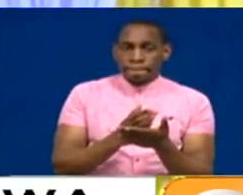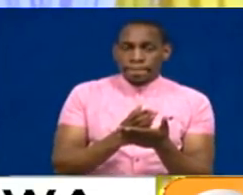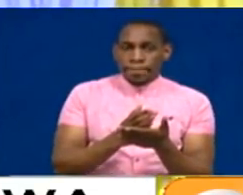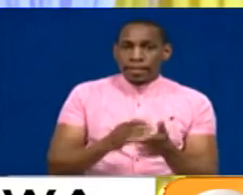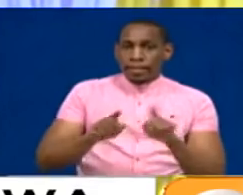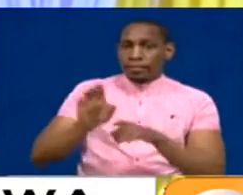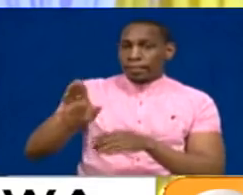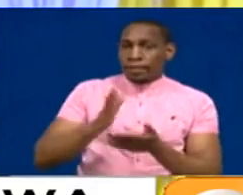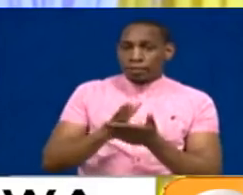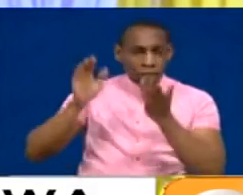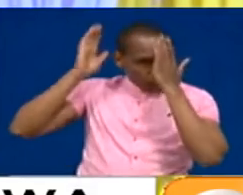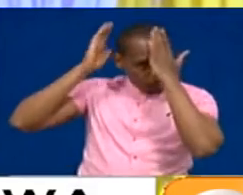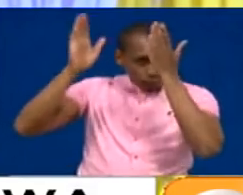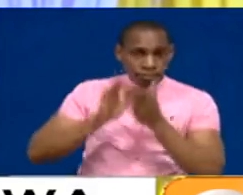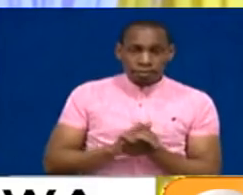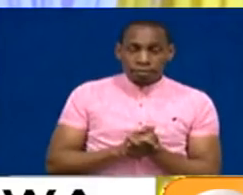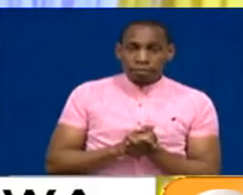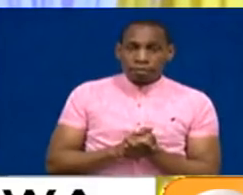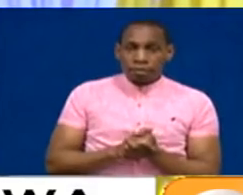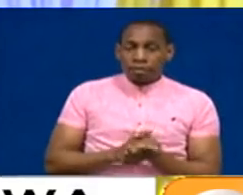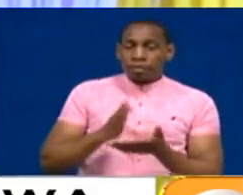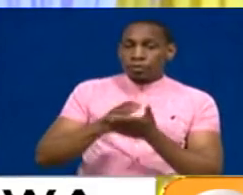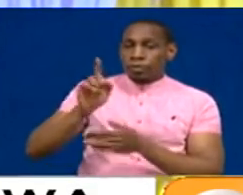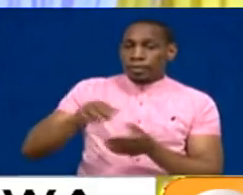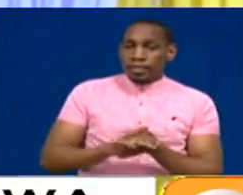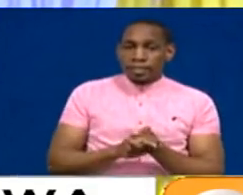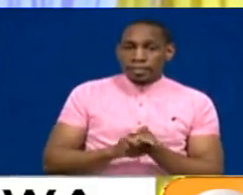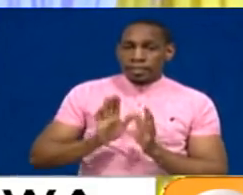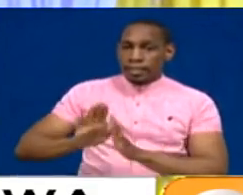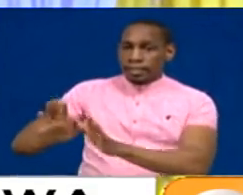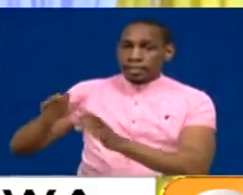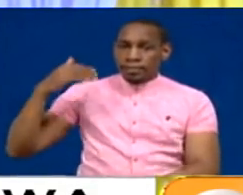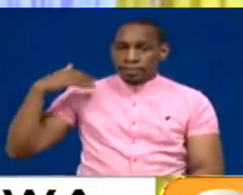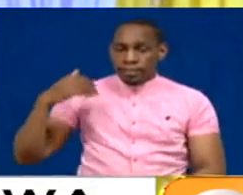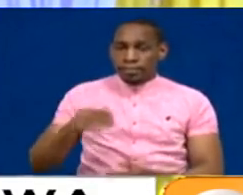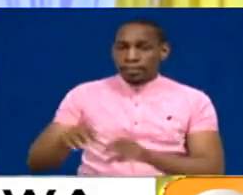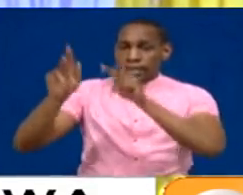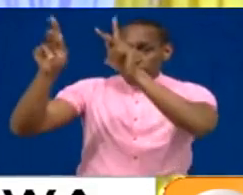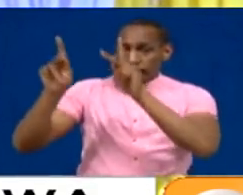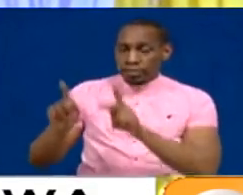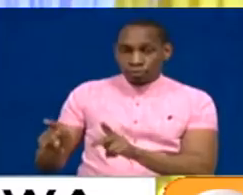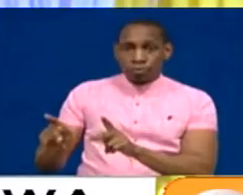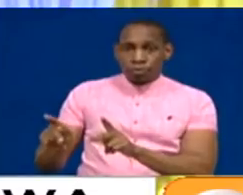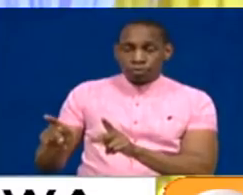So also you, Archbishop Philip, had to leave behind the sheepfold of Kisumu.